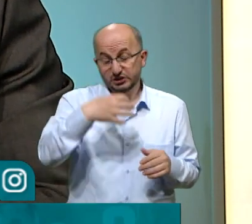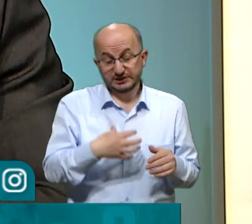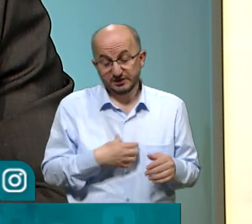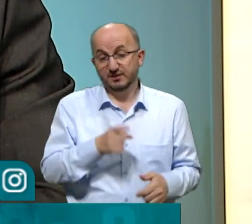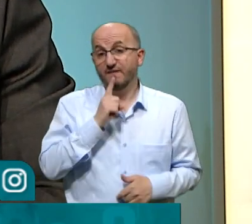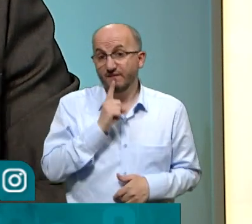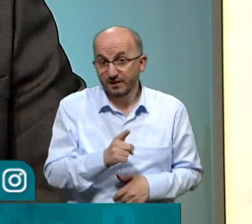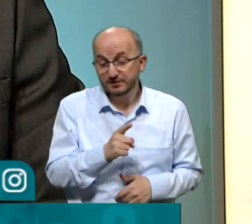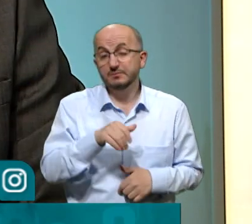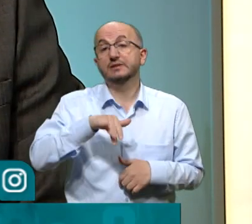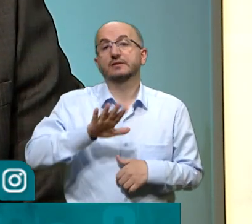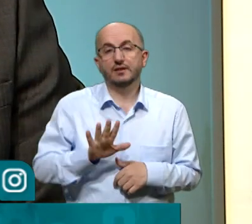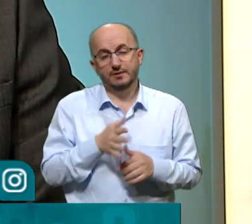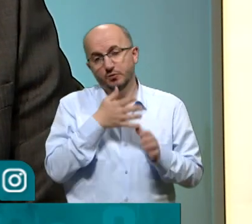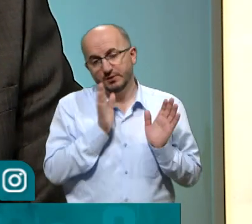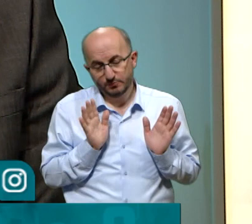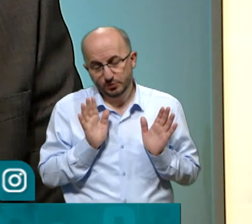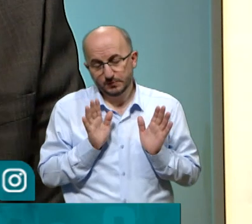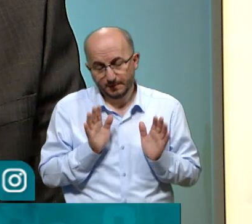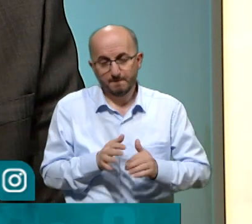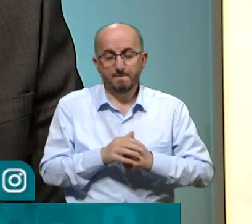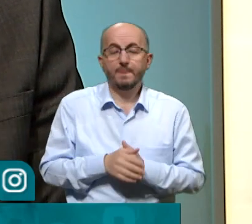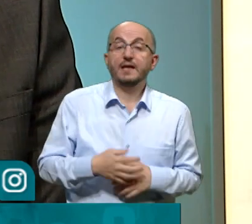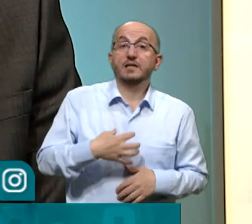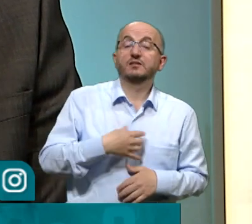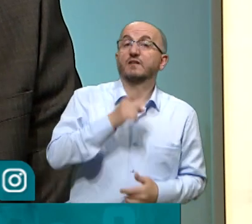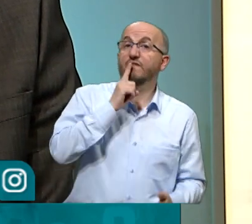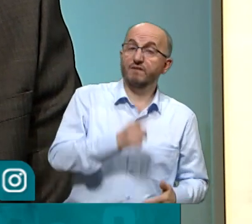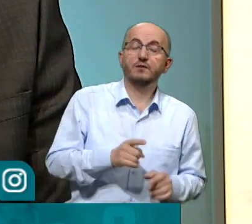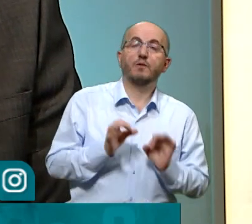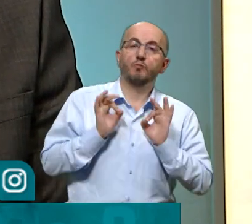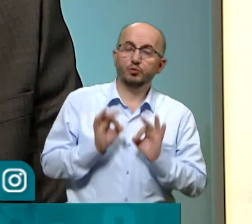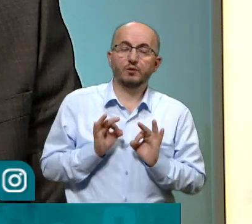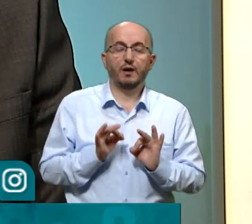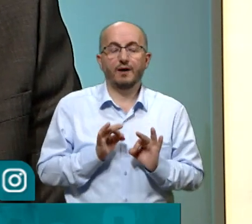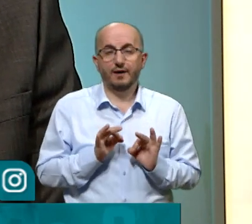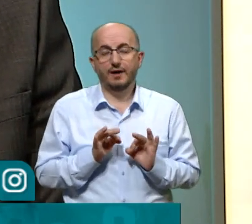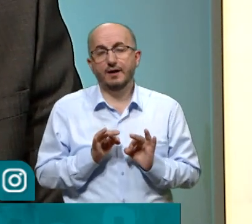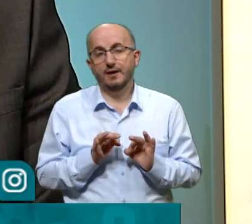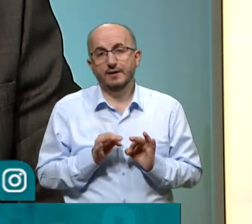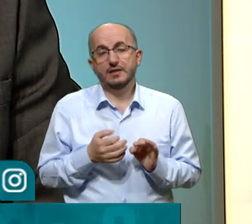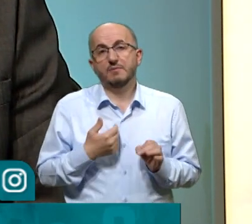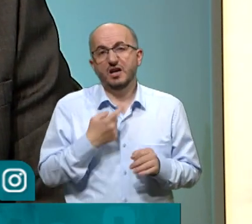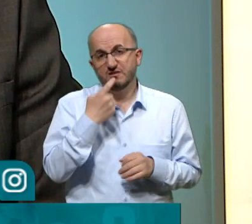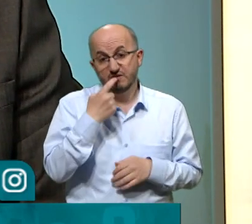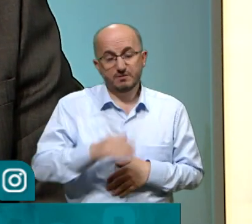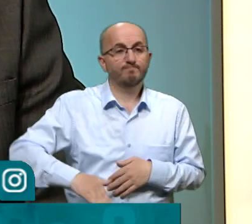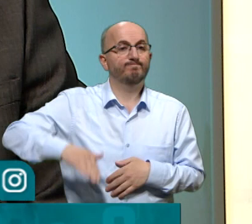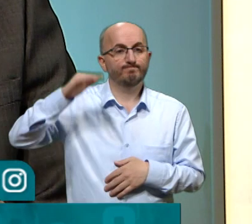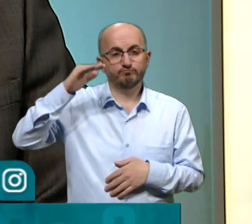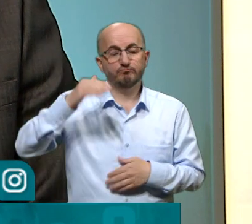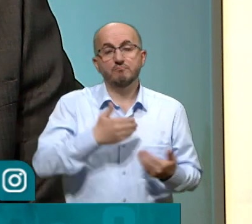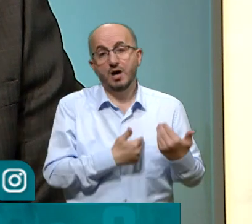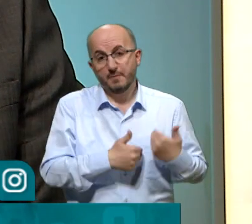değil mi şimdi onu bilmiyoruz Çünkü açken ne varsa Mutlak surette Ben diyor yaşım ilerledi